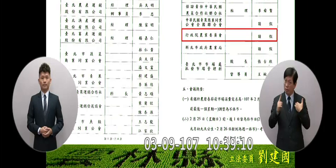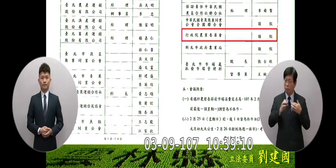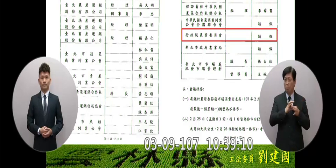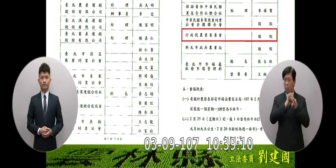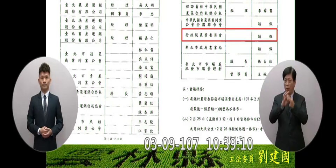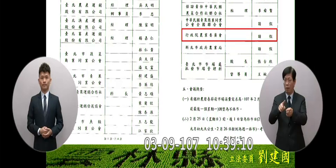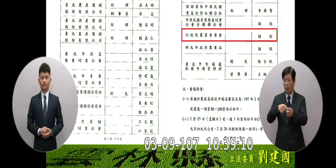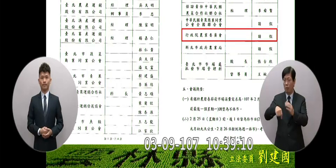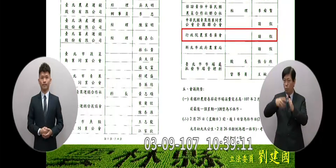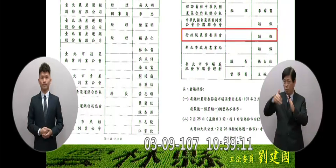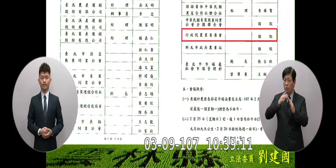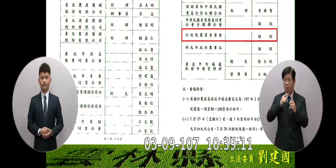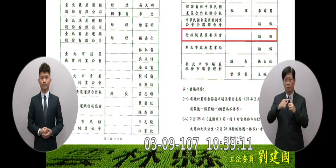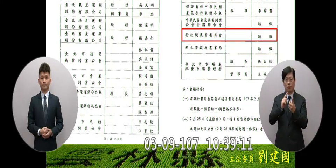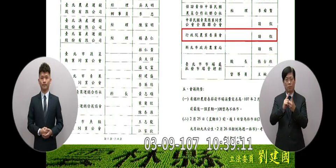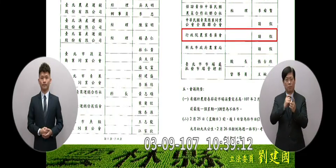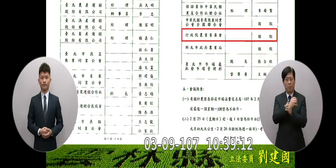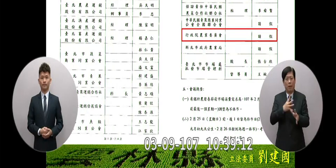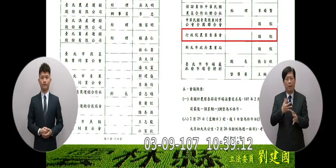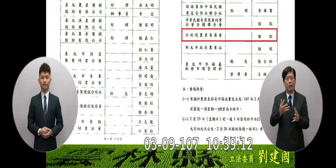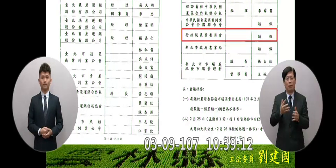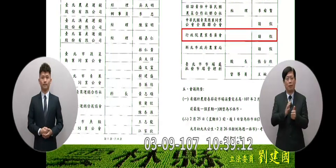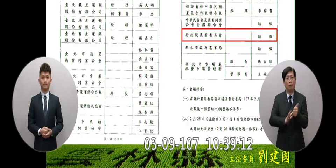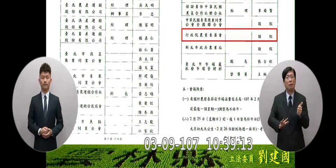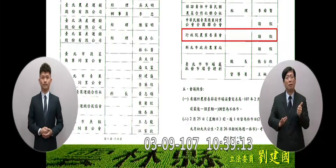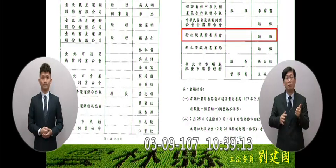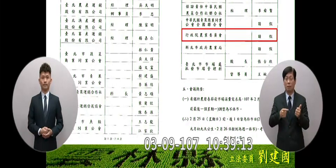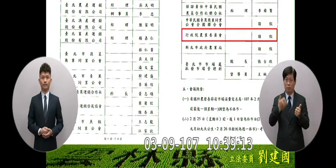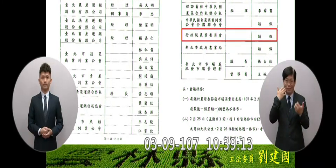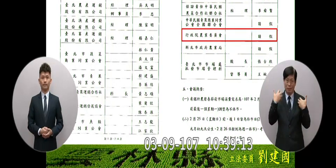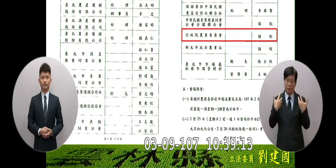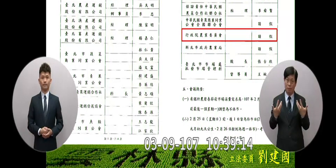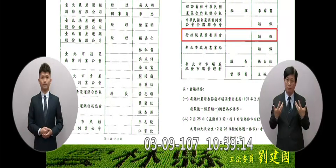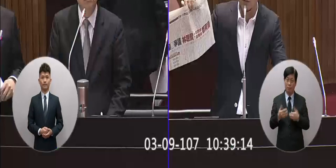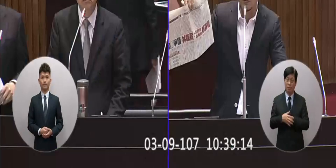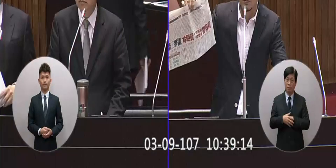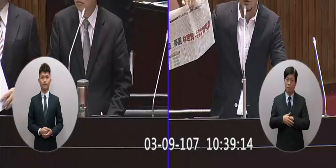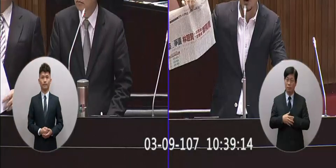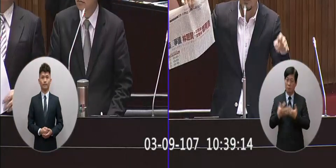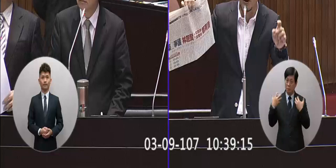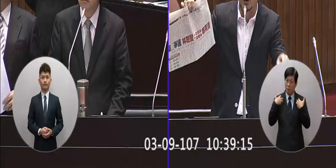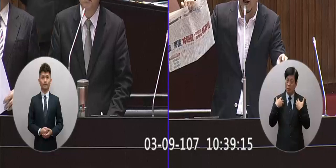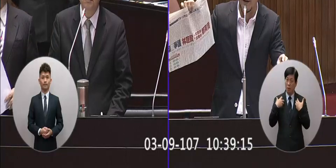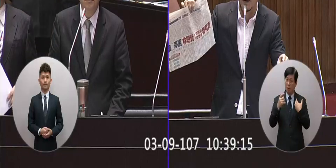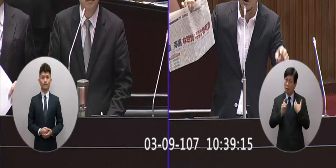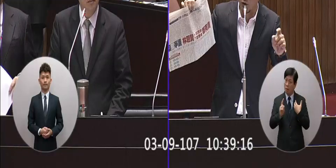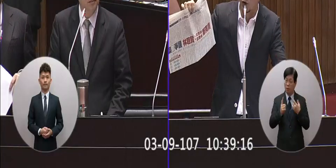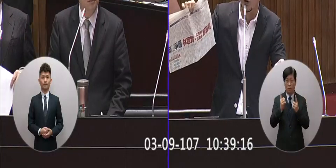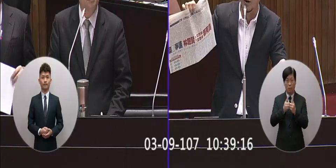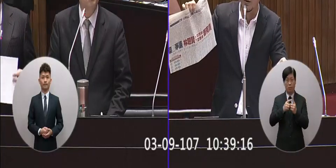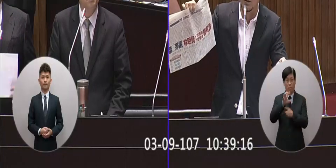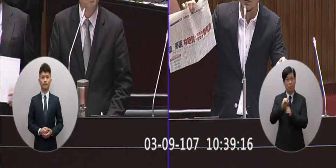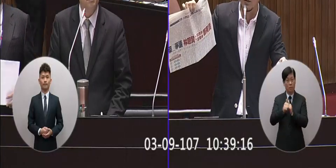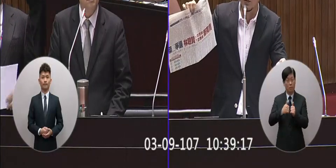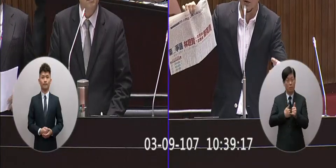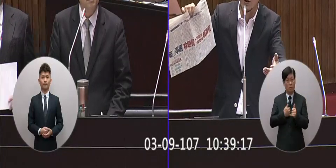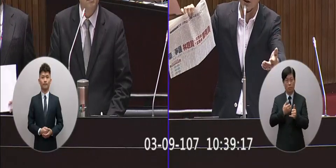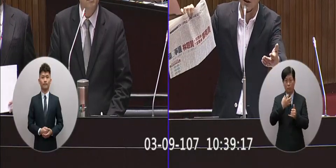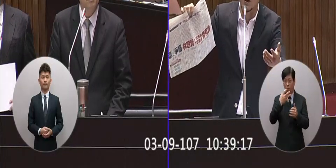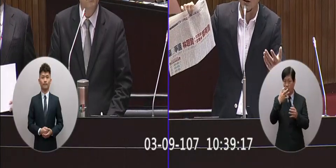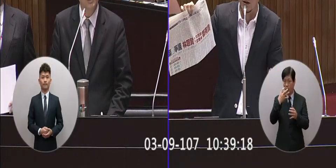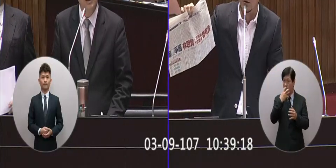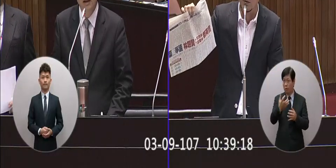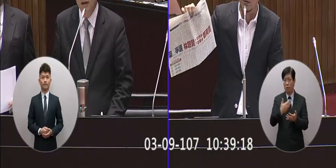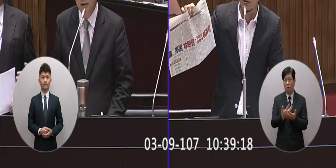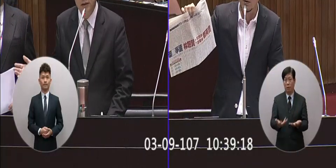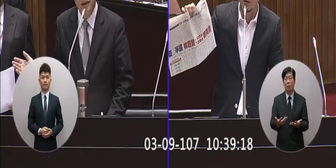到院长所讲的人为的疏失。那这样的责谁来负？怎么负？对农民的损害怎么做处理？我想